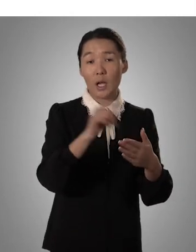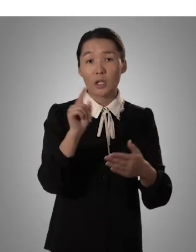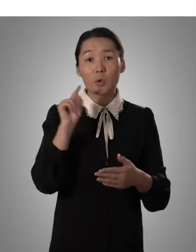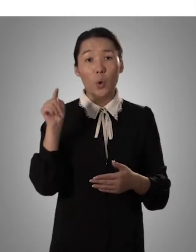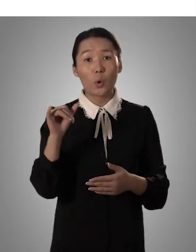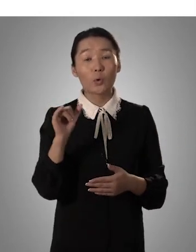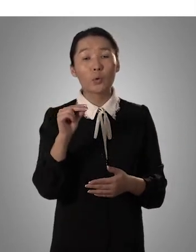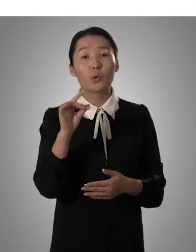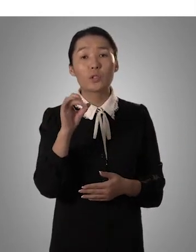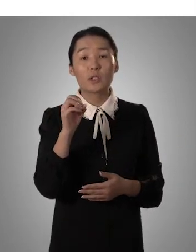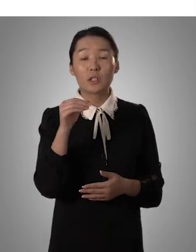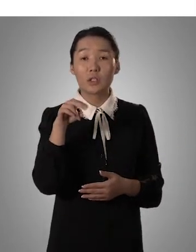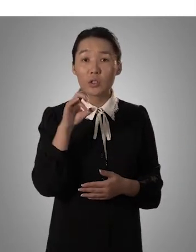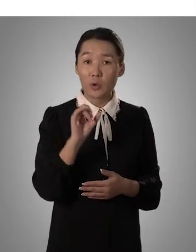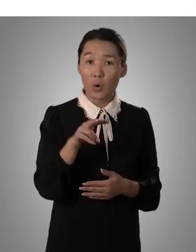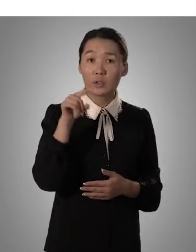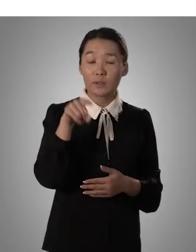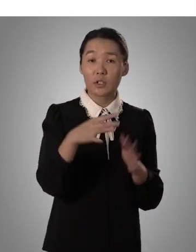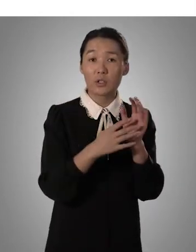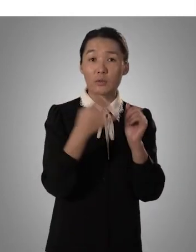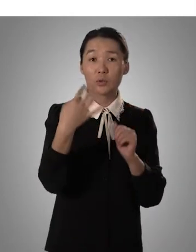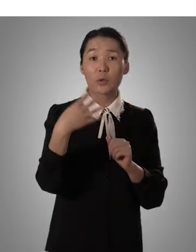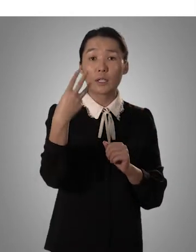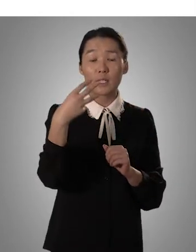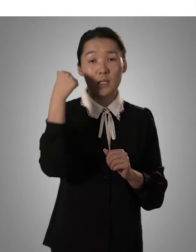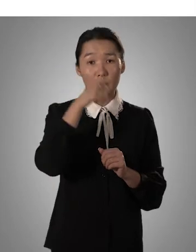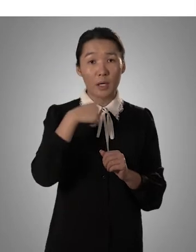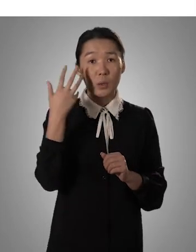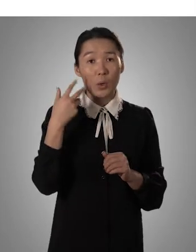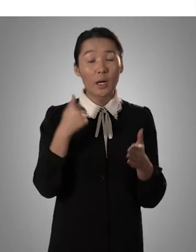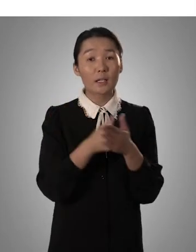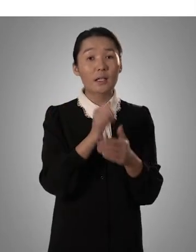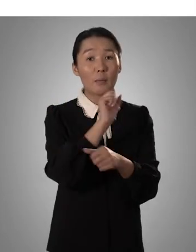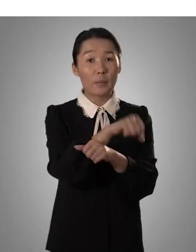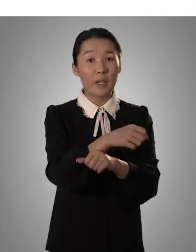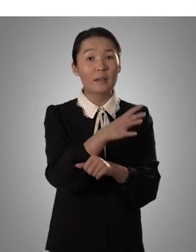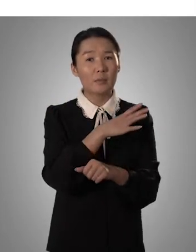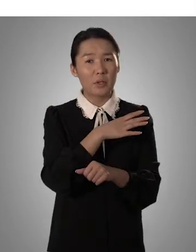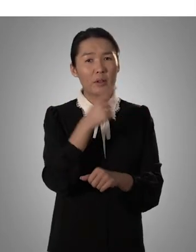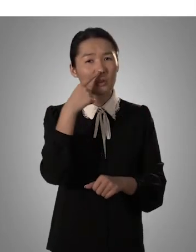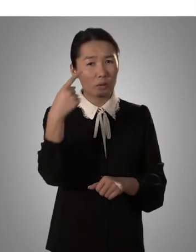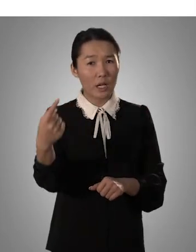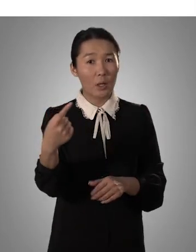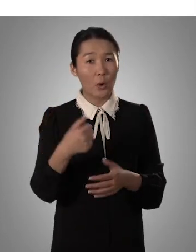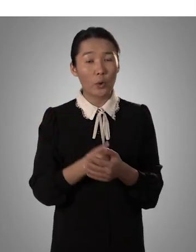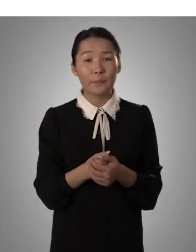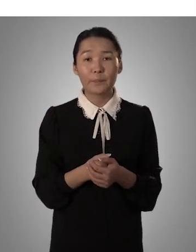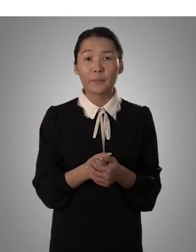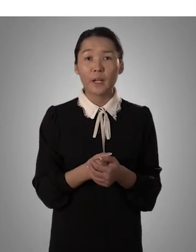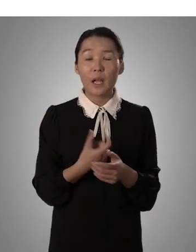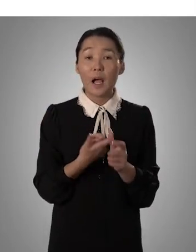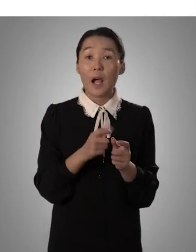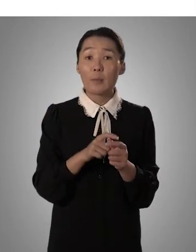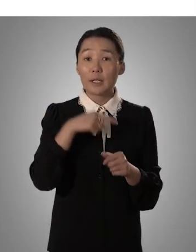учрежден в 1943 году когда до победы было еще далеко об